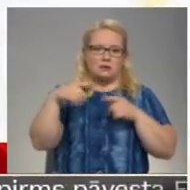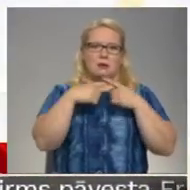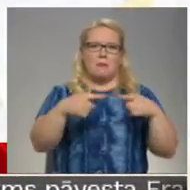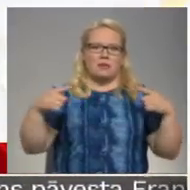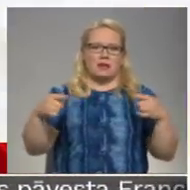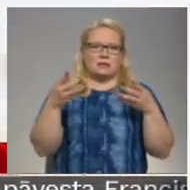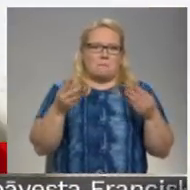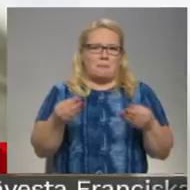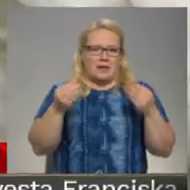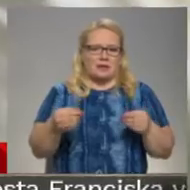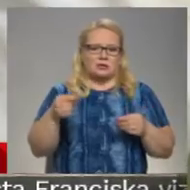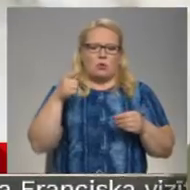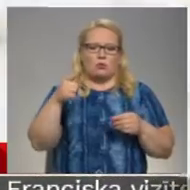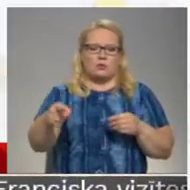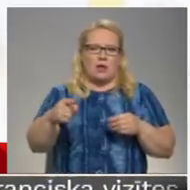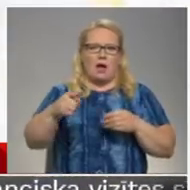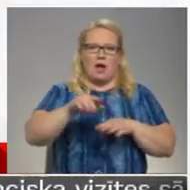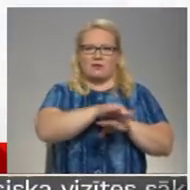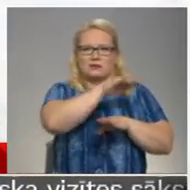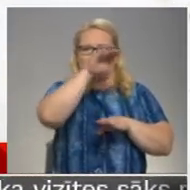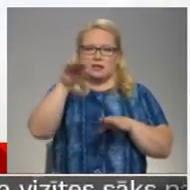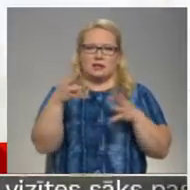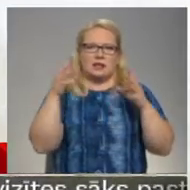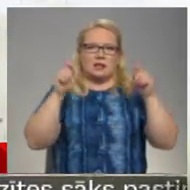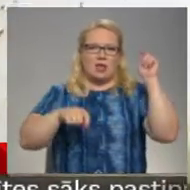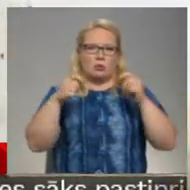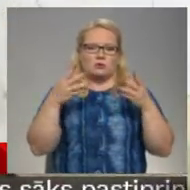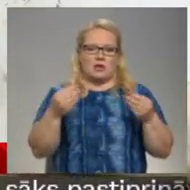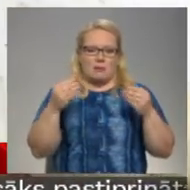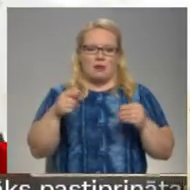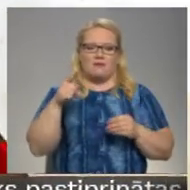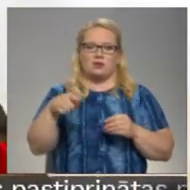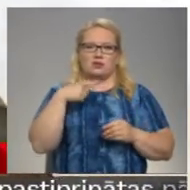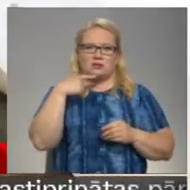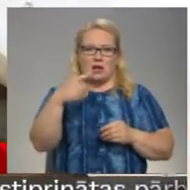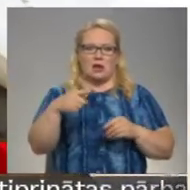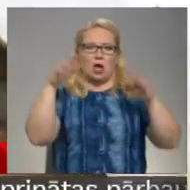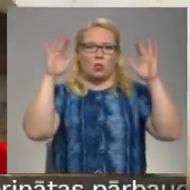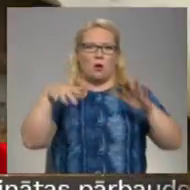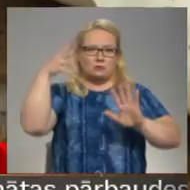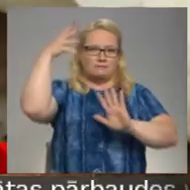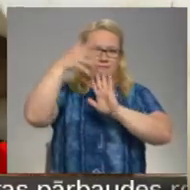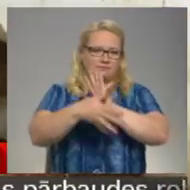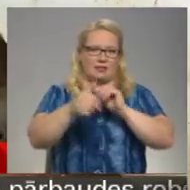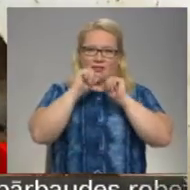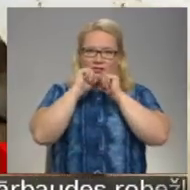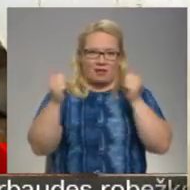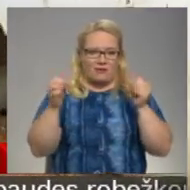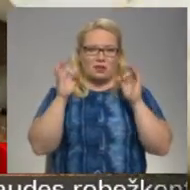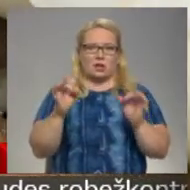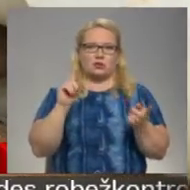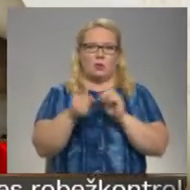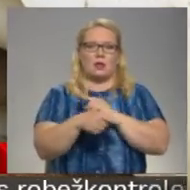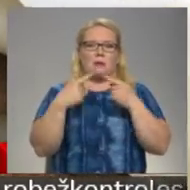ir nedaudz mīksts un tā virsējais slānis šķiet lietū samircis. Bet Māris Zvīnis skaidro, ka nokrišņi tam cauri izsūkties nevar. Tieši